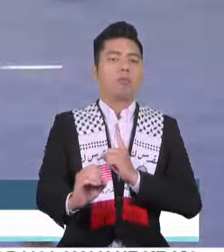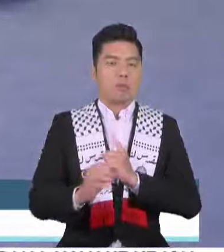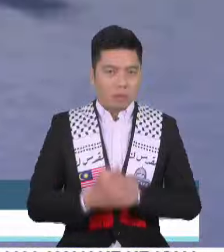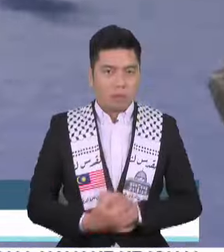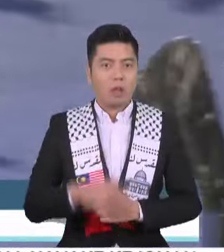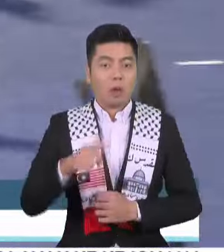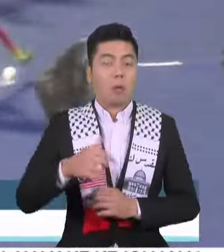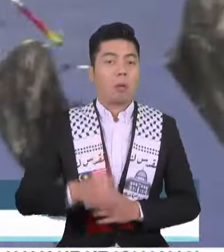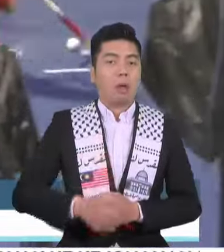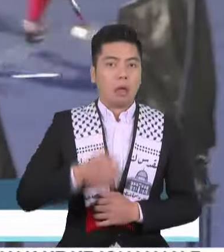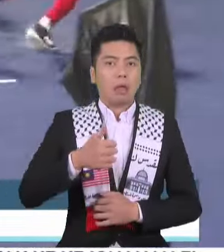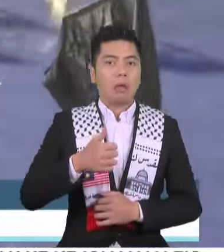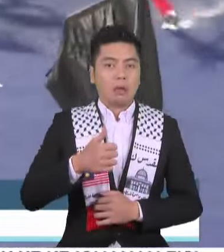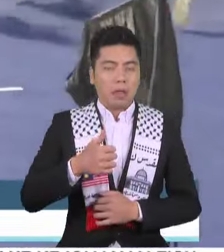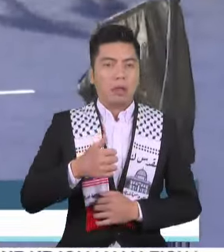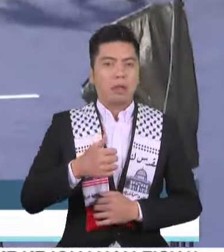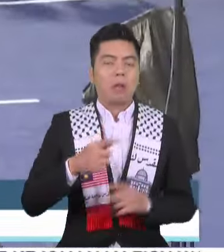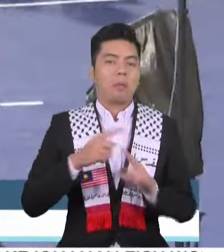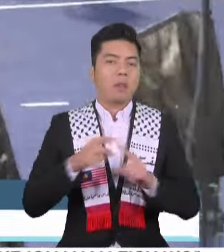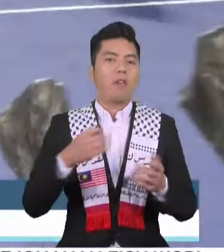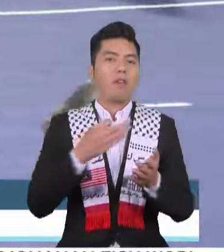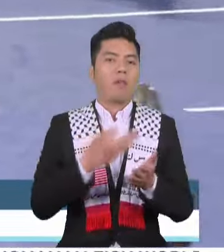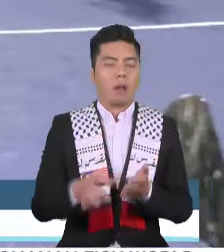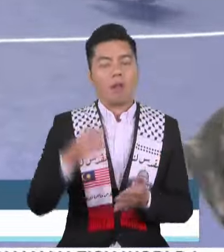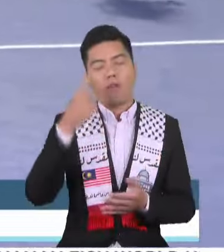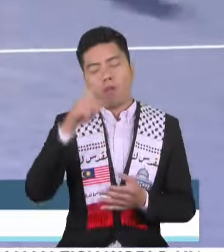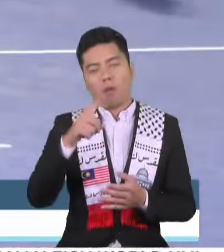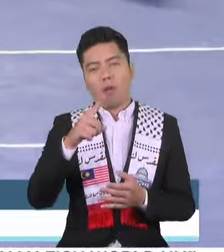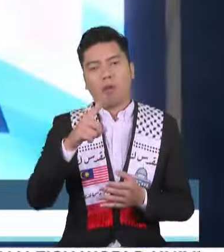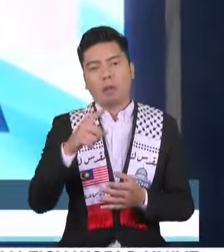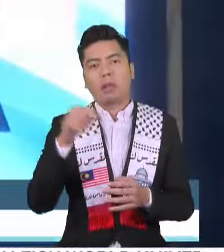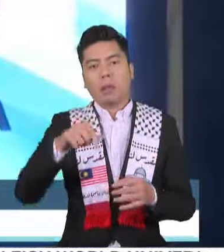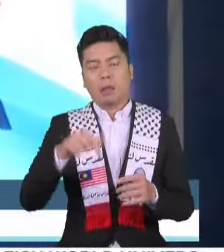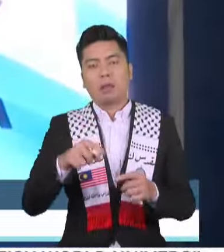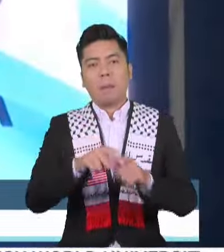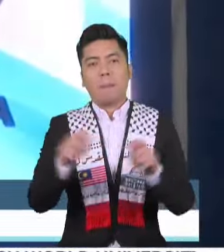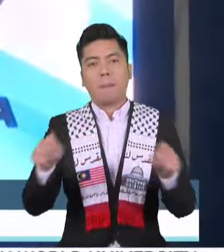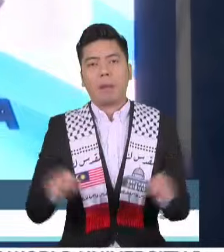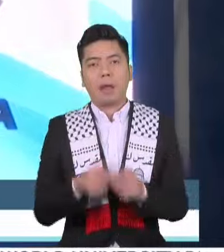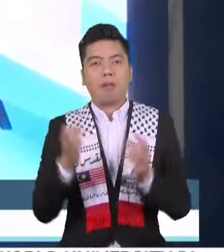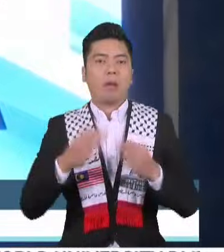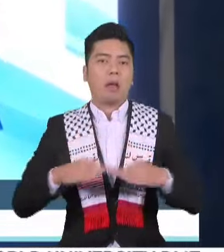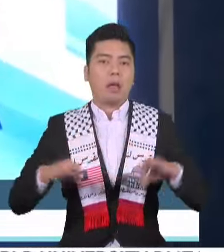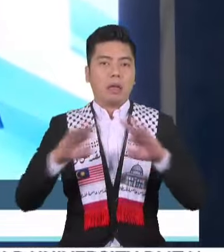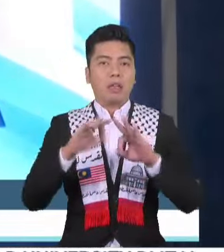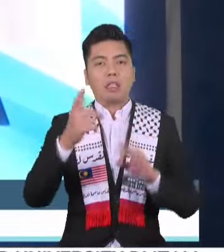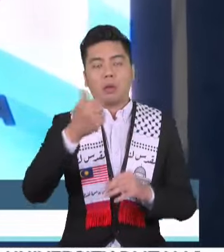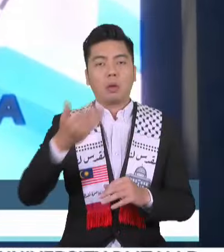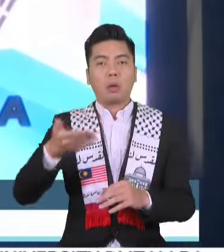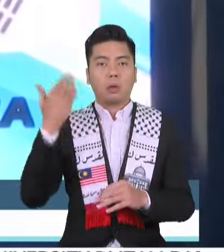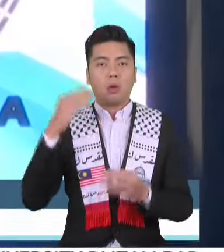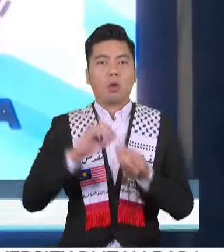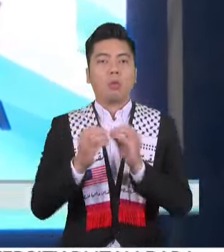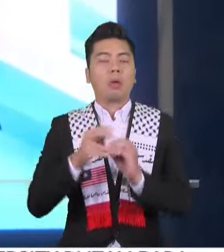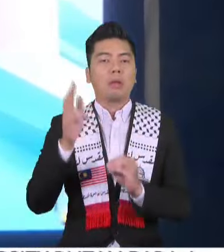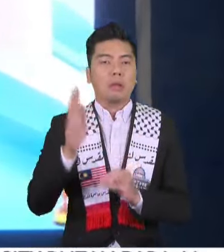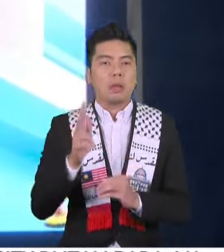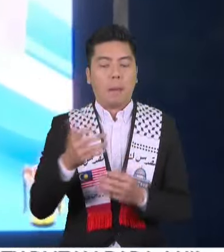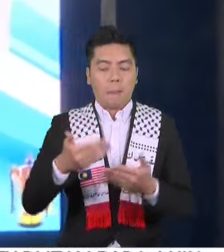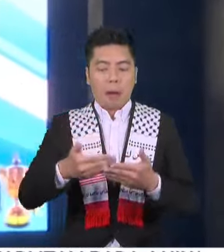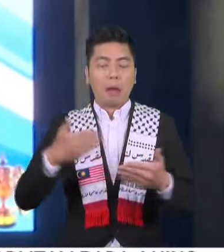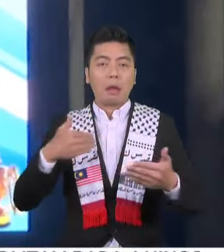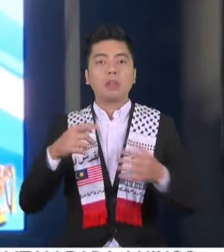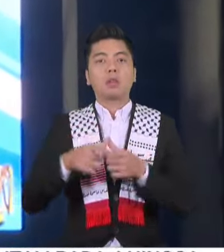Kemenangan itu bagaimanapun gagal meletakkan Malaysia di final selepas menamatkan saingan Liga di kedudukan ketiga di